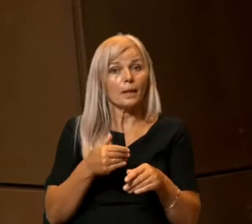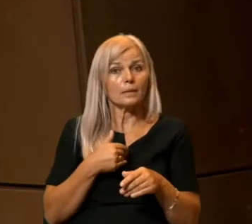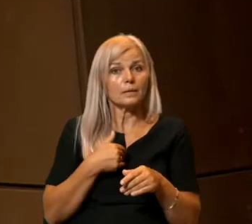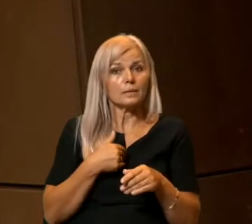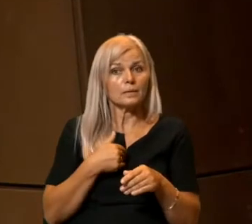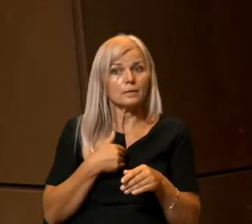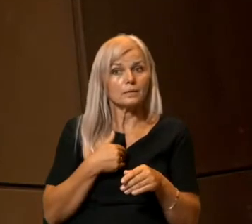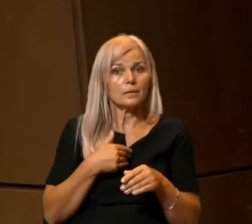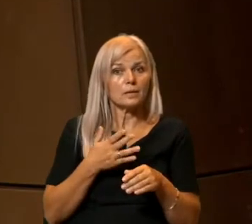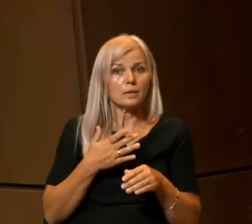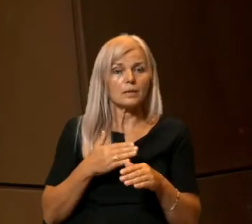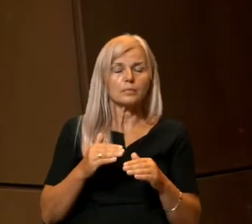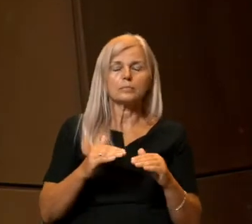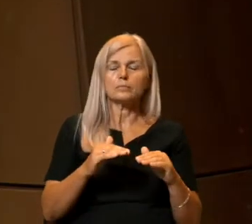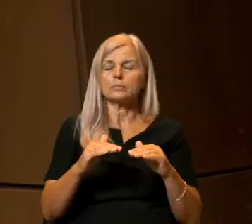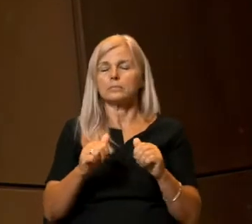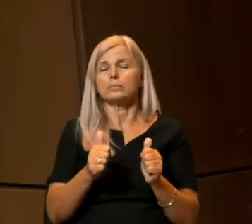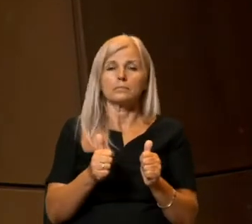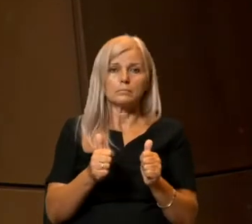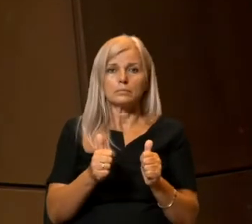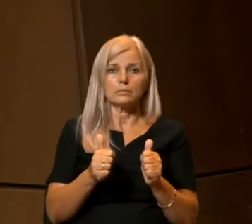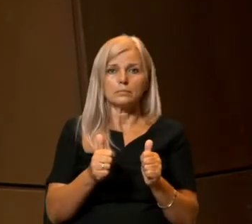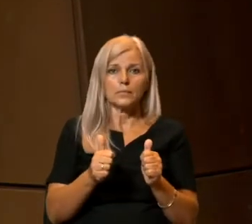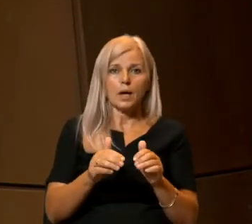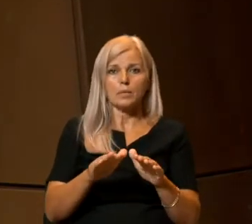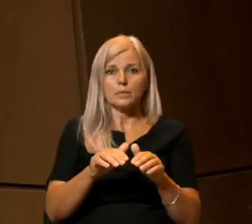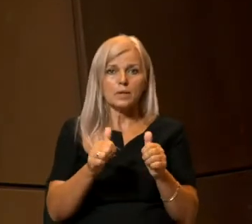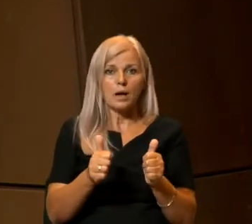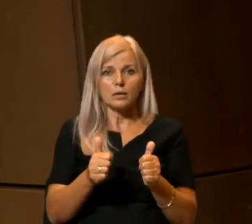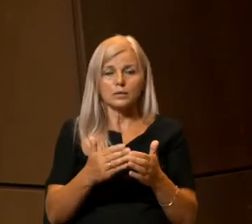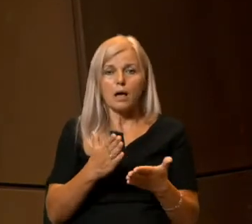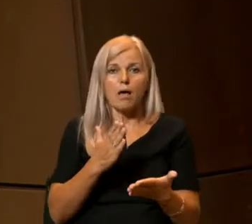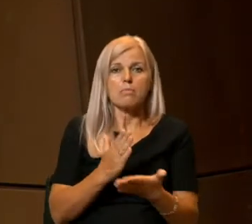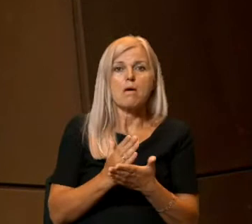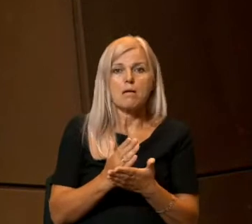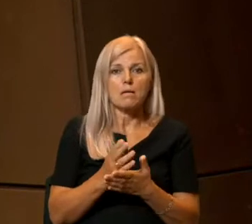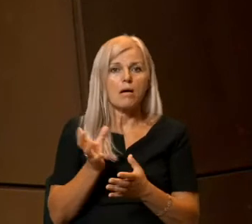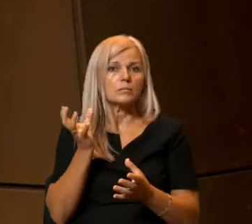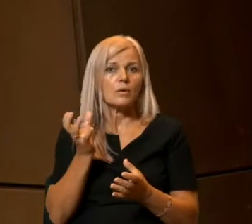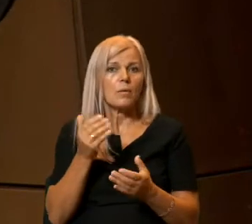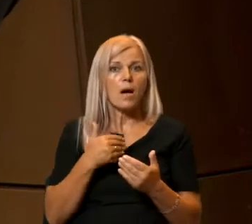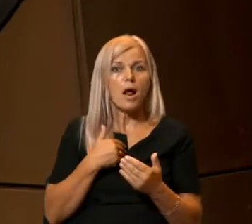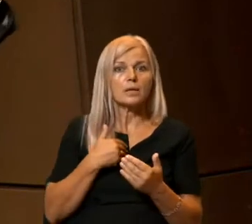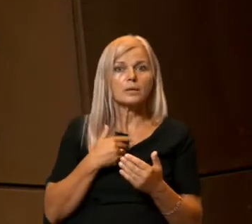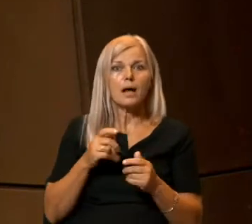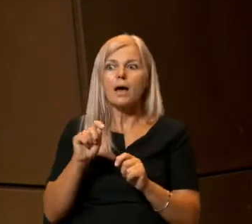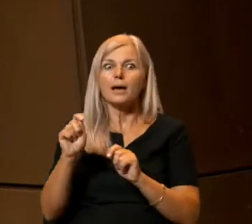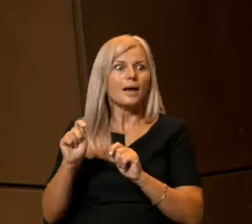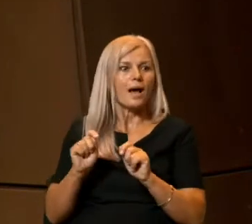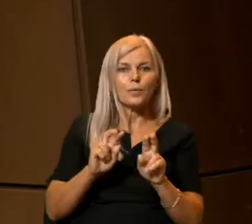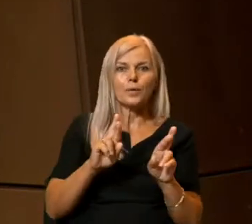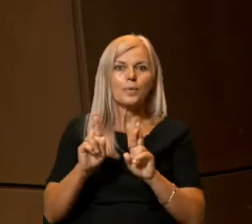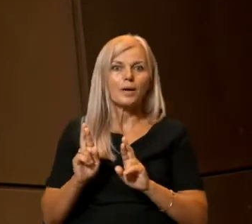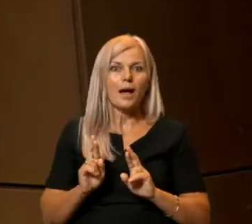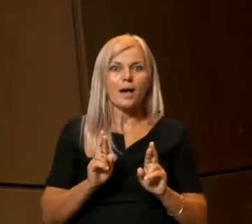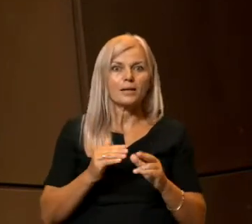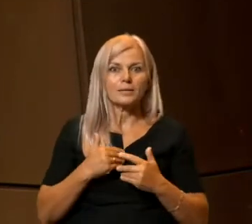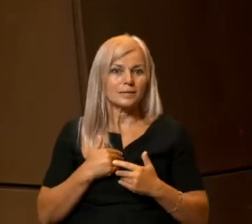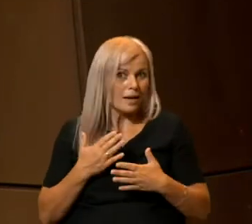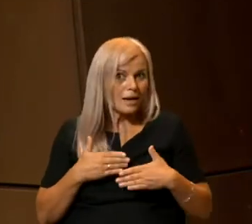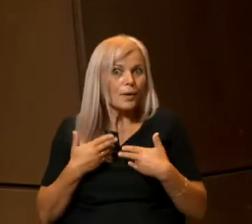tym pasywnym momencie, że nie tylko słuchamy, ale też jakoś reagujemy na tym, kiedy jesteśmy